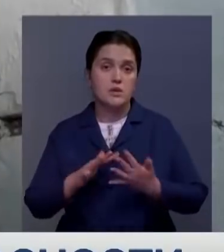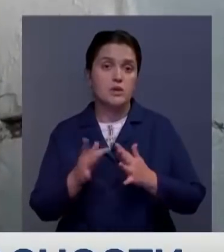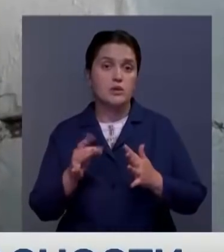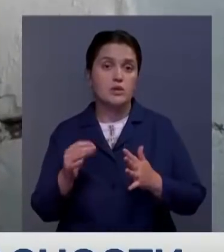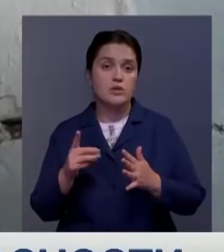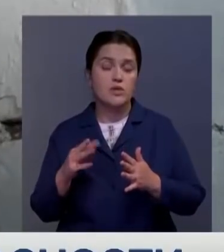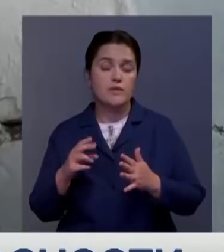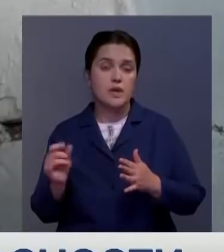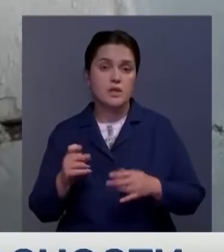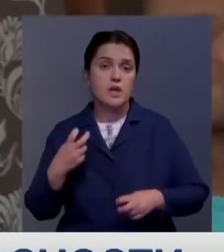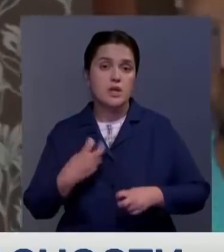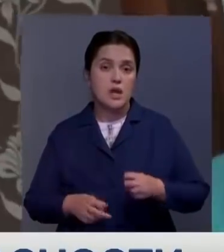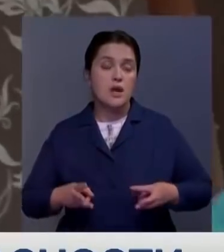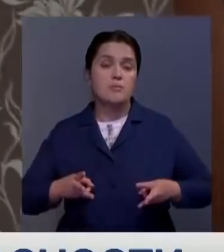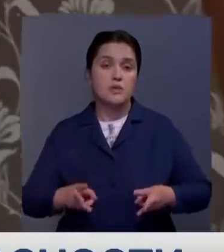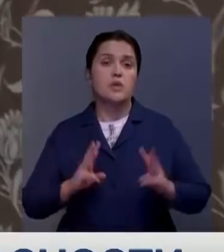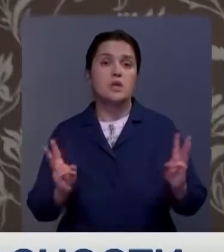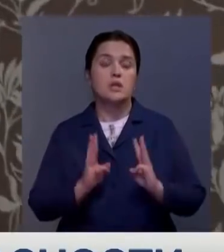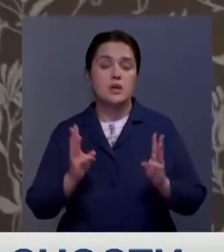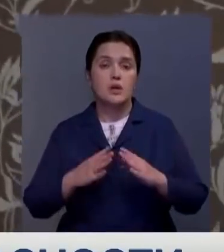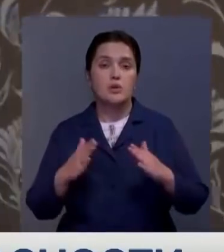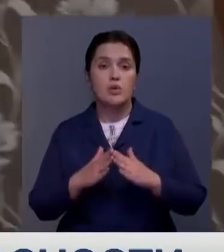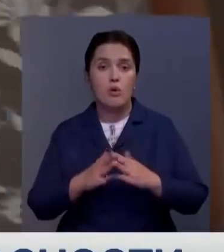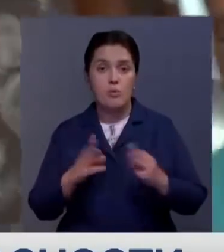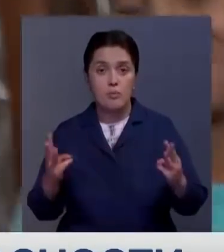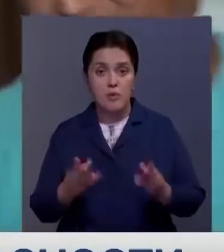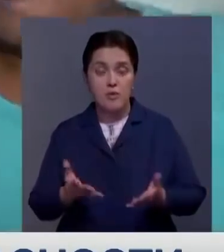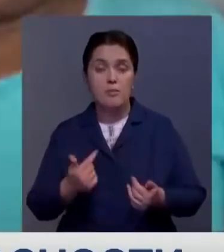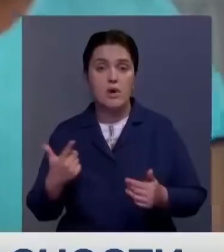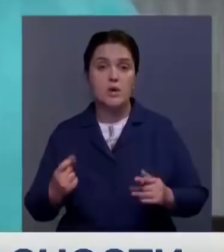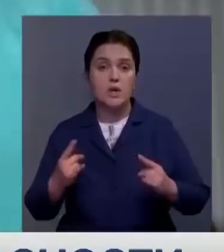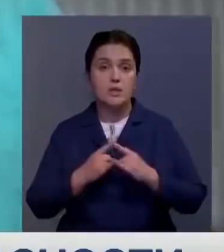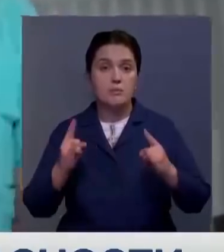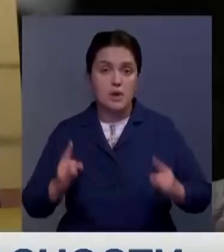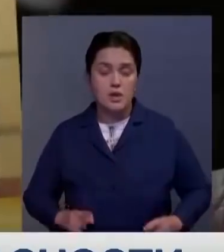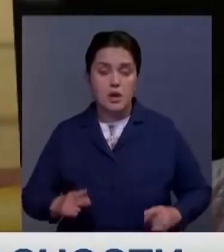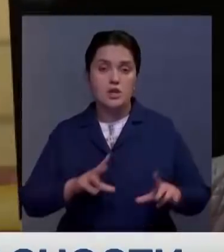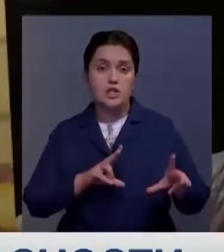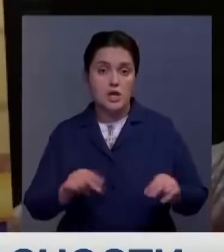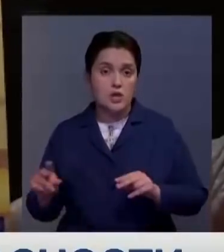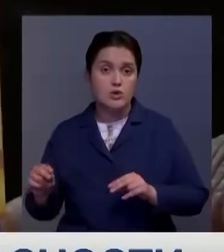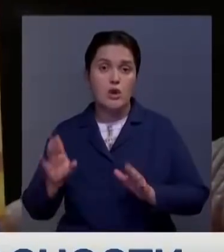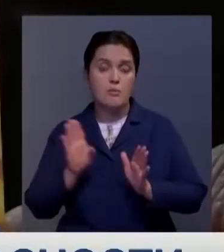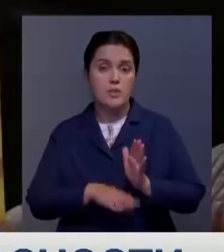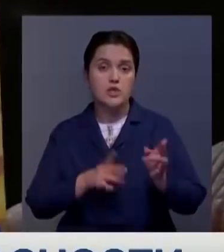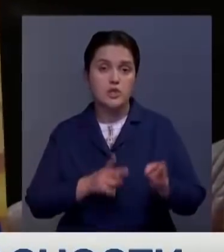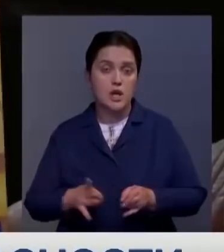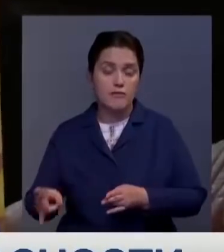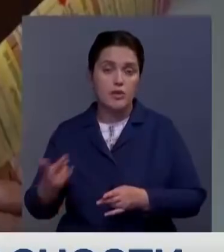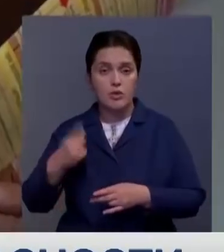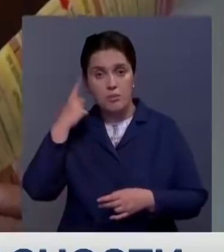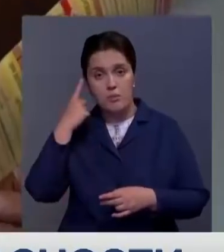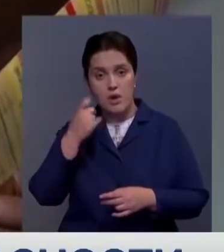печи загорелся дом. При тушении огня пожарные вынесли газовый баллон. К счастью, обошлось без жертв. Поэтому трагедию легче